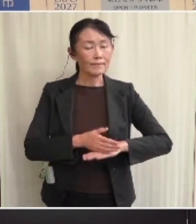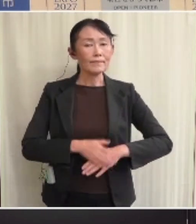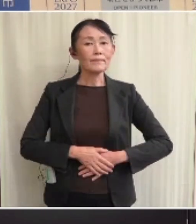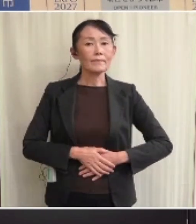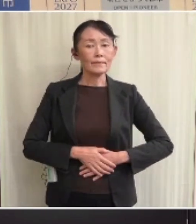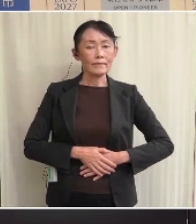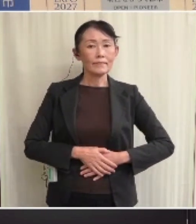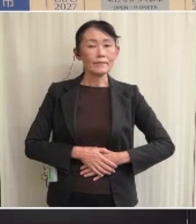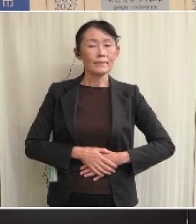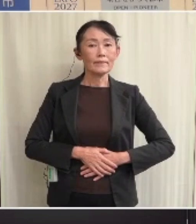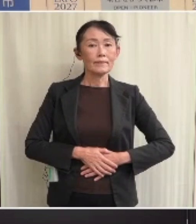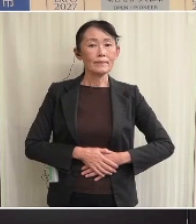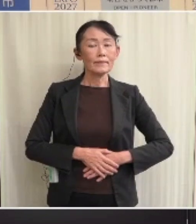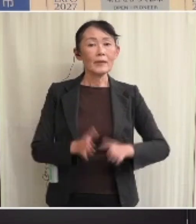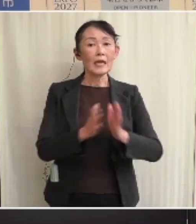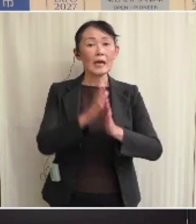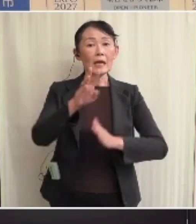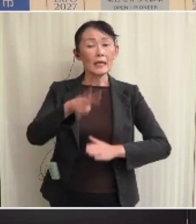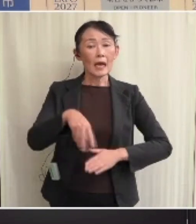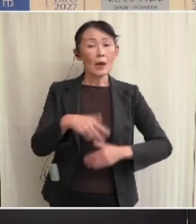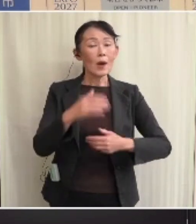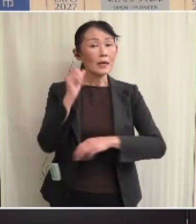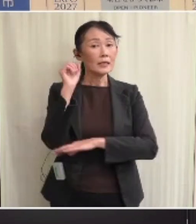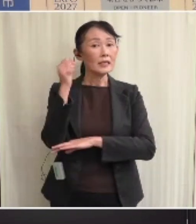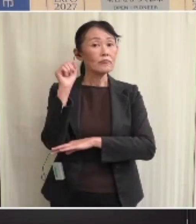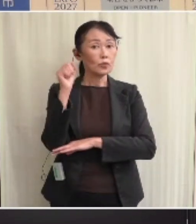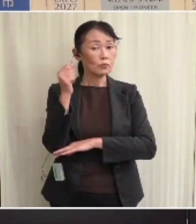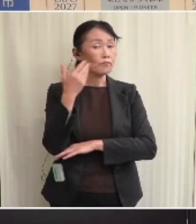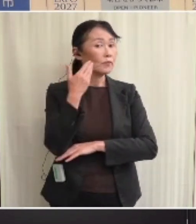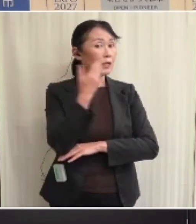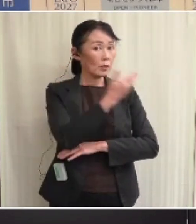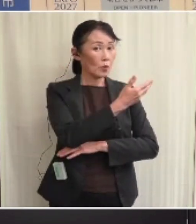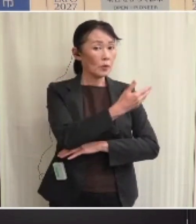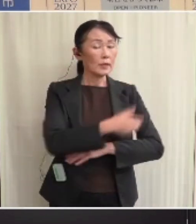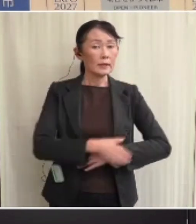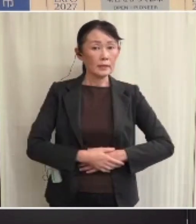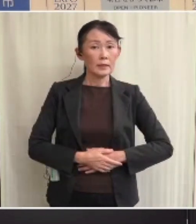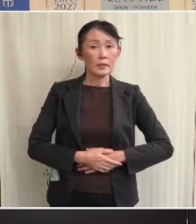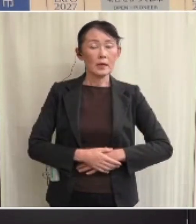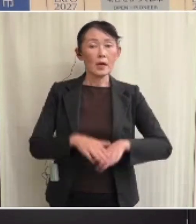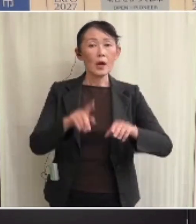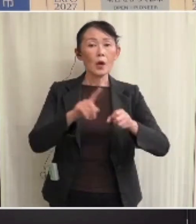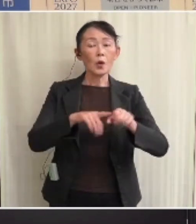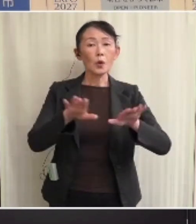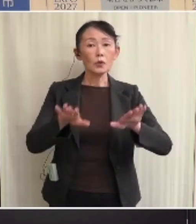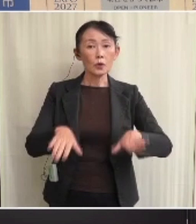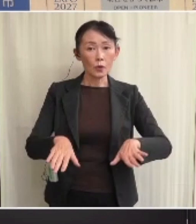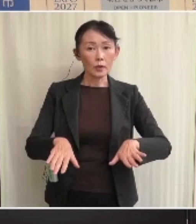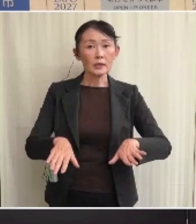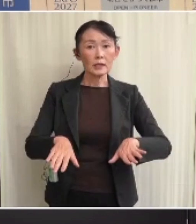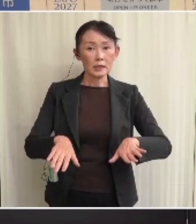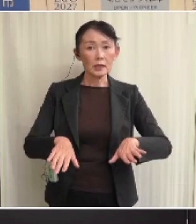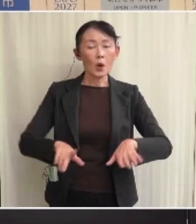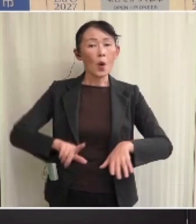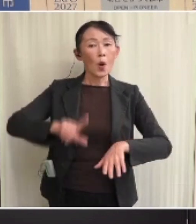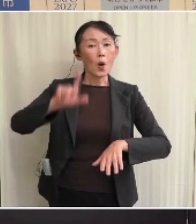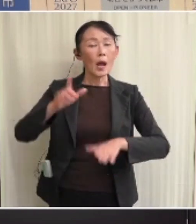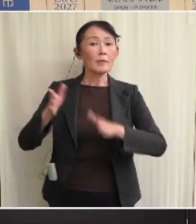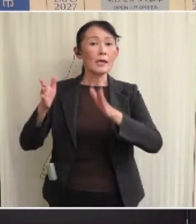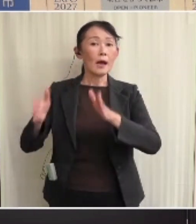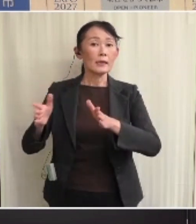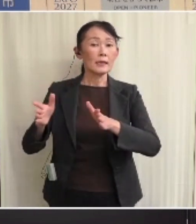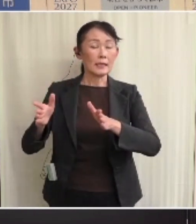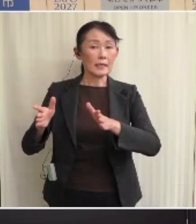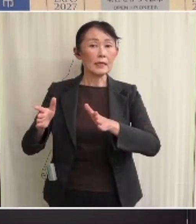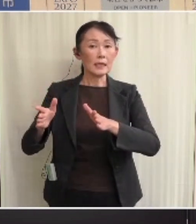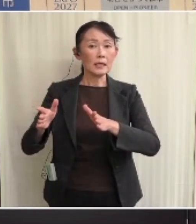ごめんなさい、幹事社から神奈川新聞の梶です。1点お伺いします。今年の上半期の救急搬送件数、うん、